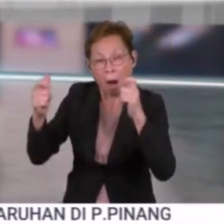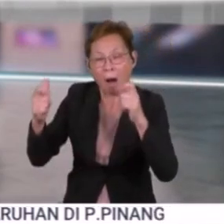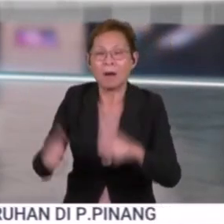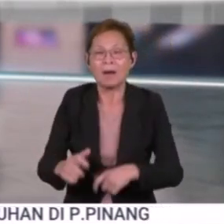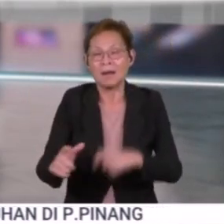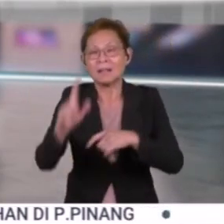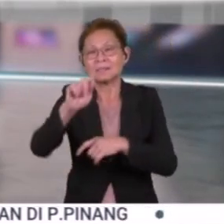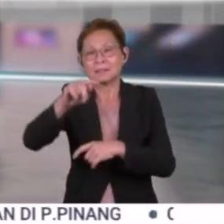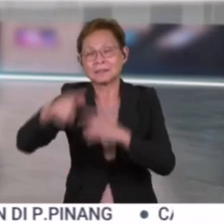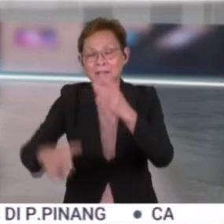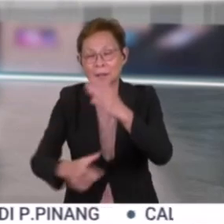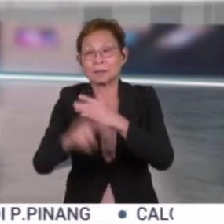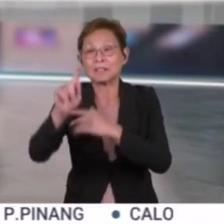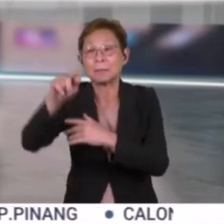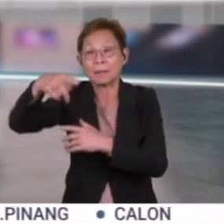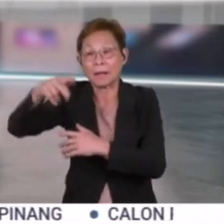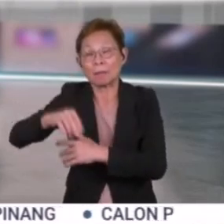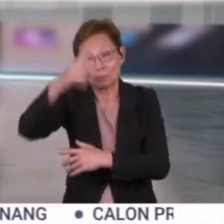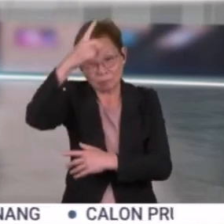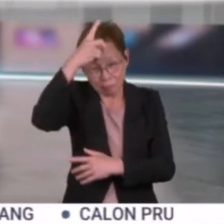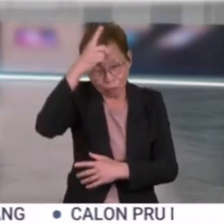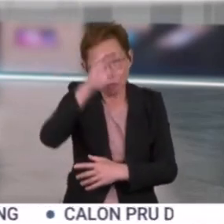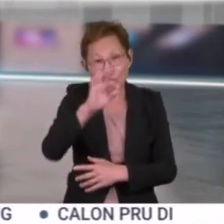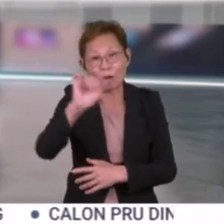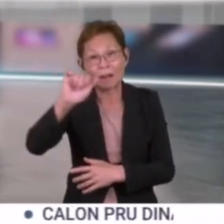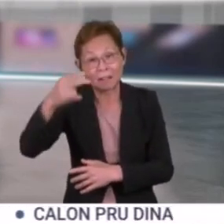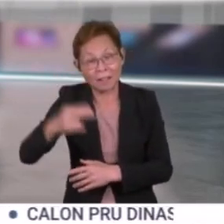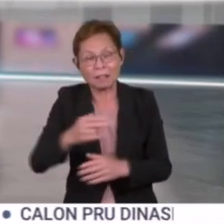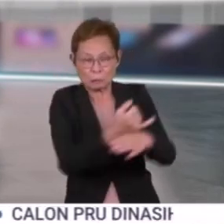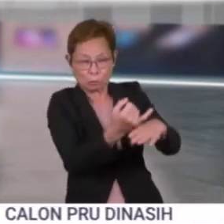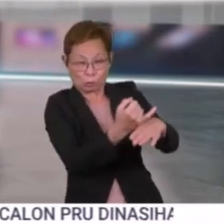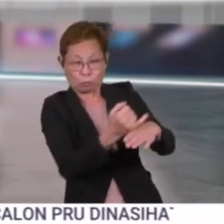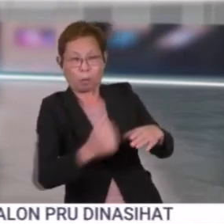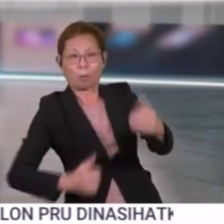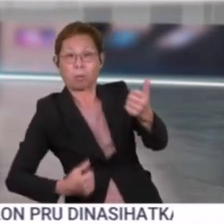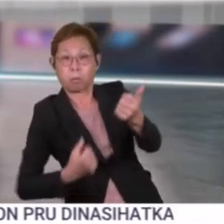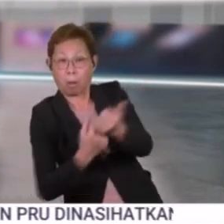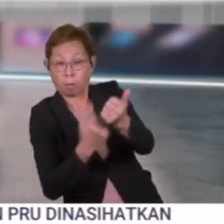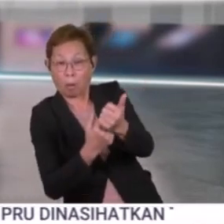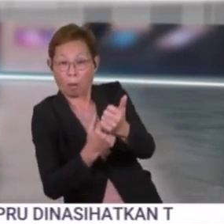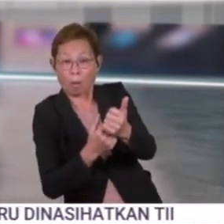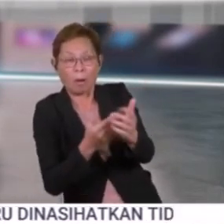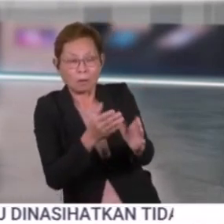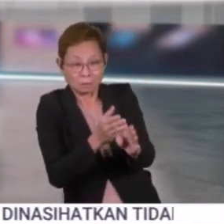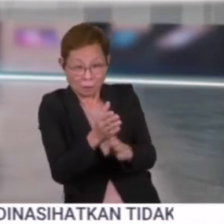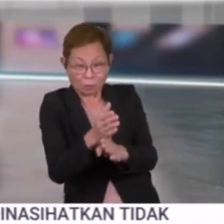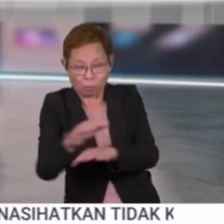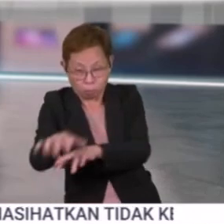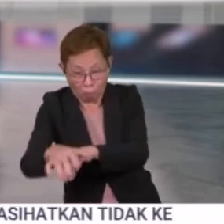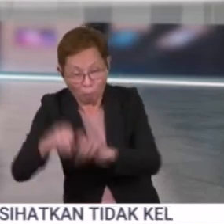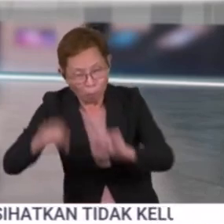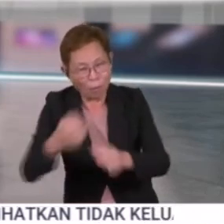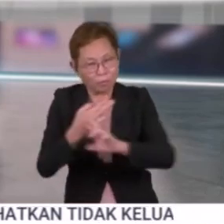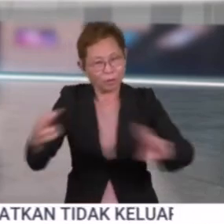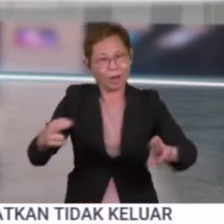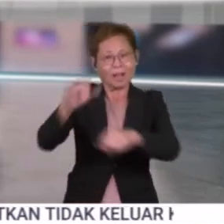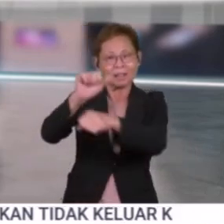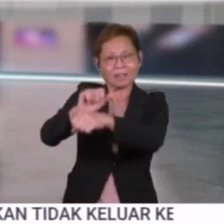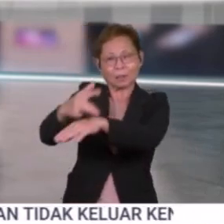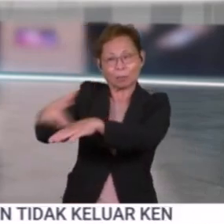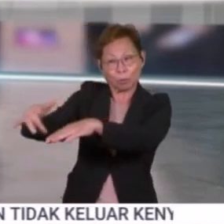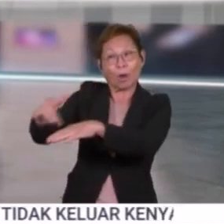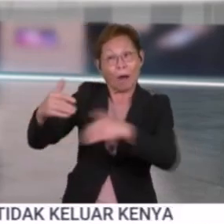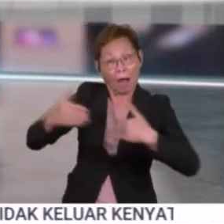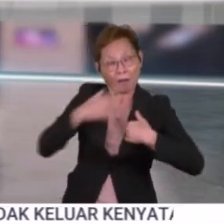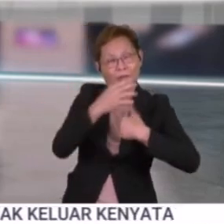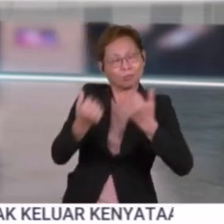Timbalan Perdana Menteri Dato' Sri Fadilah Yusof yakin industri yang menjadi tonggak sektor peladangan itu berupaya menyediakan peluang pekerjaan